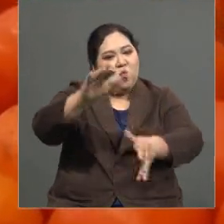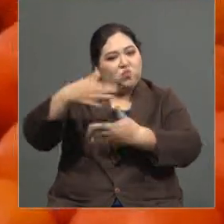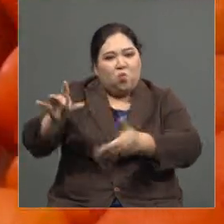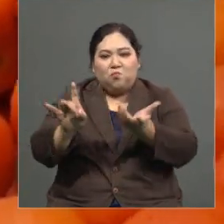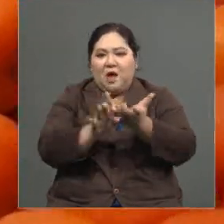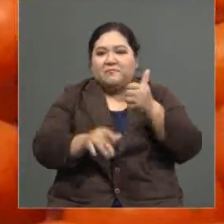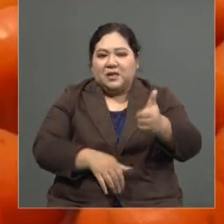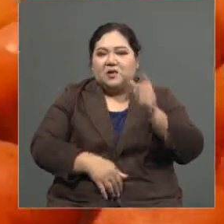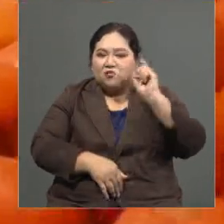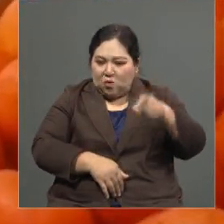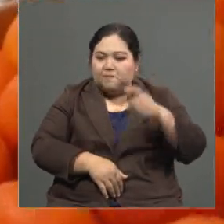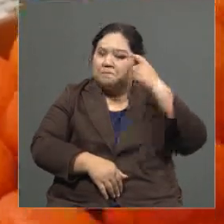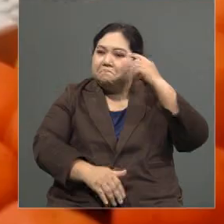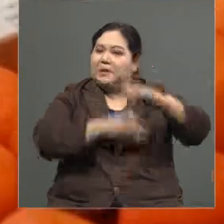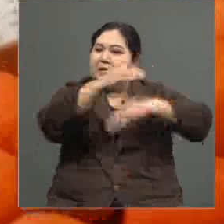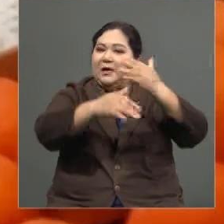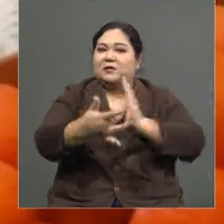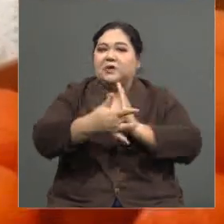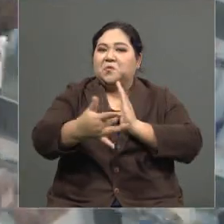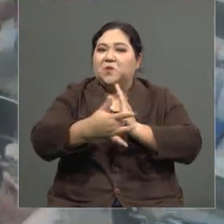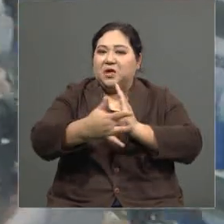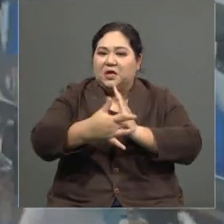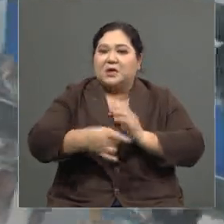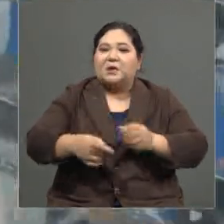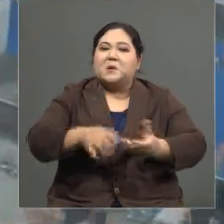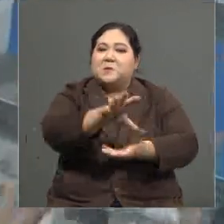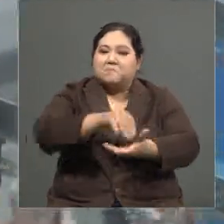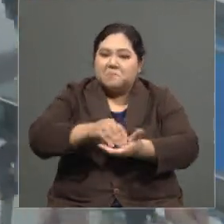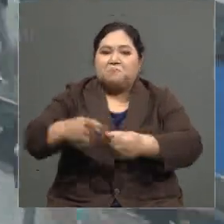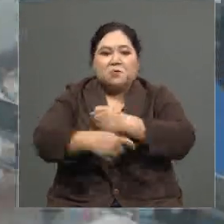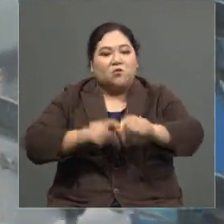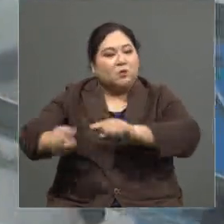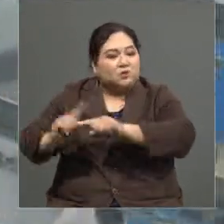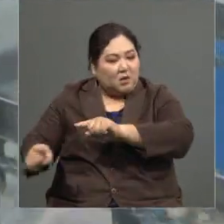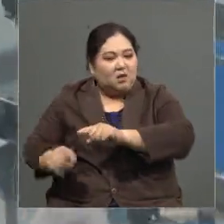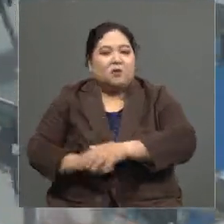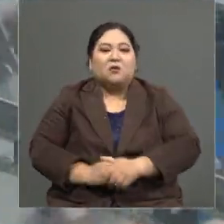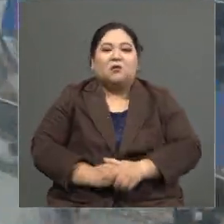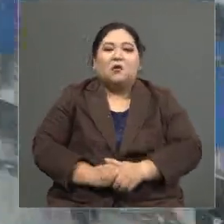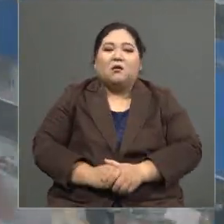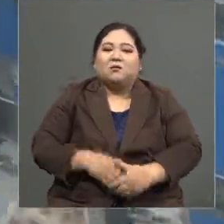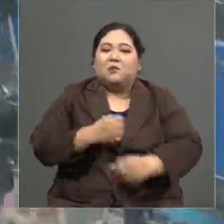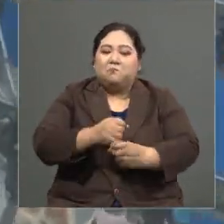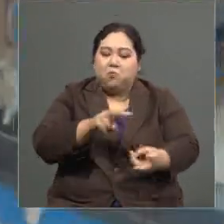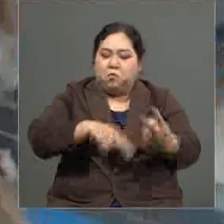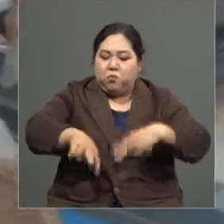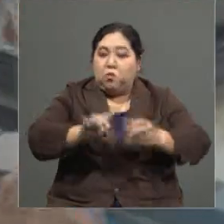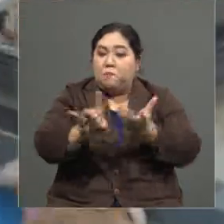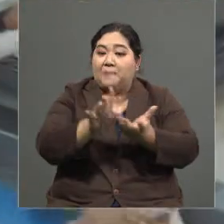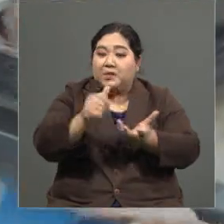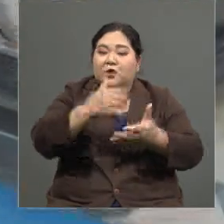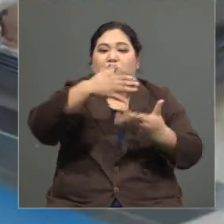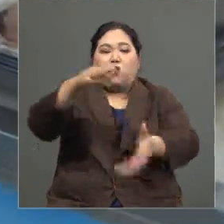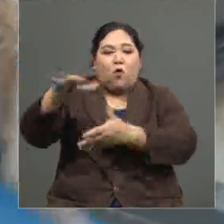จึงต้องพัฒนาเทคโนโลยีเพื่อเก็บเกี่ยวและรักษาสภาพอาหารเพื่อให้การส่งออกนั้นมีคุณภาพพร้อม